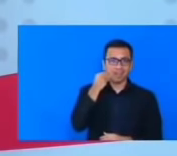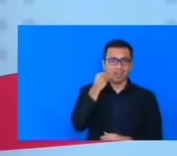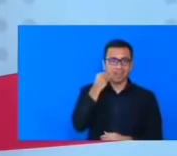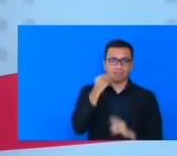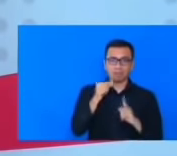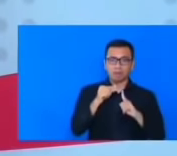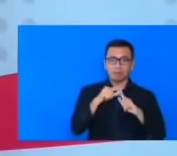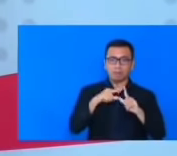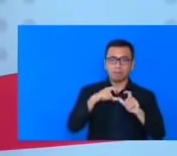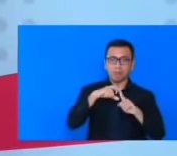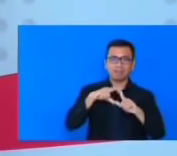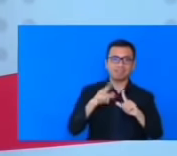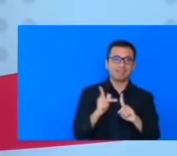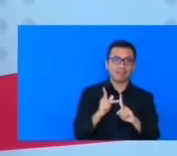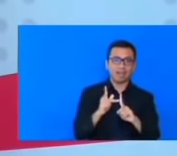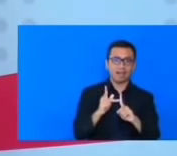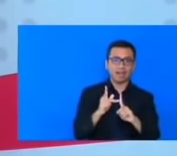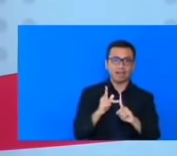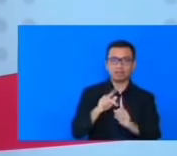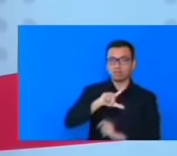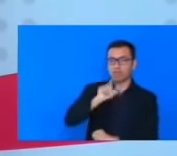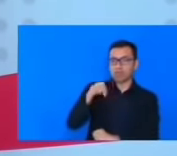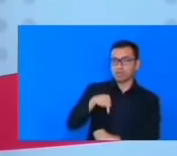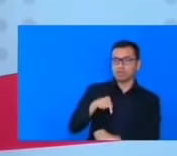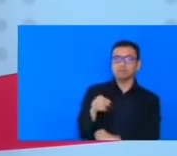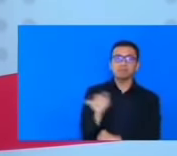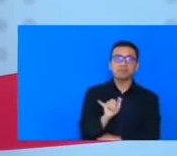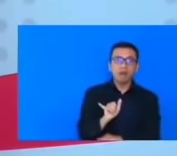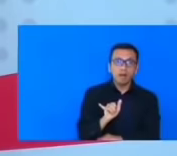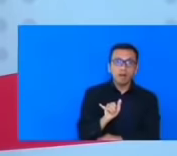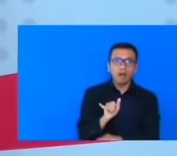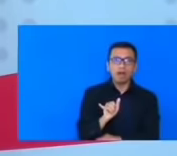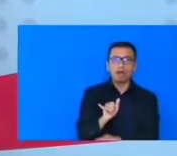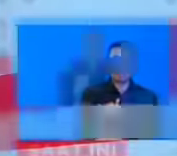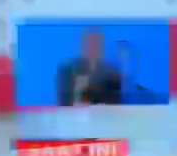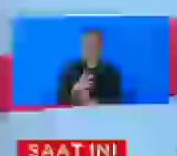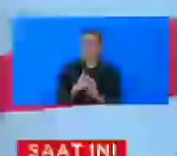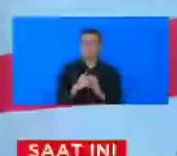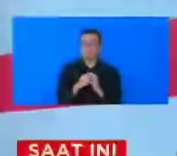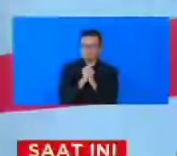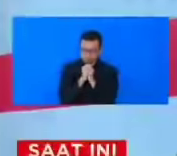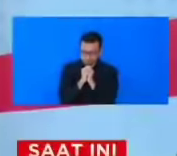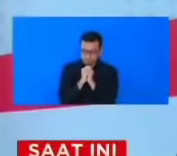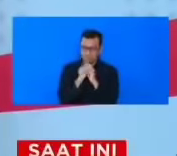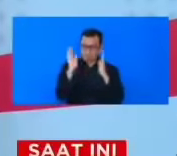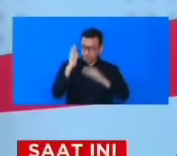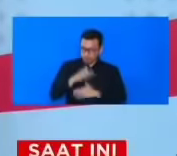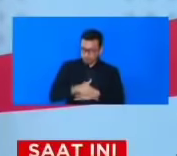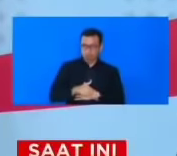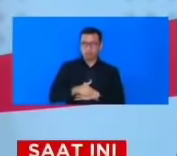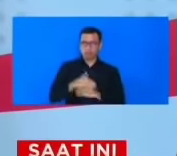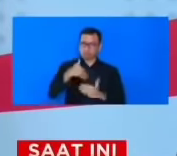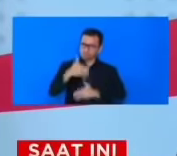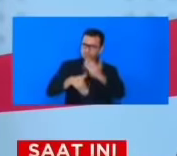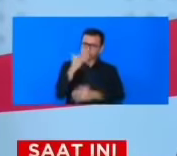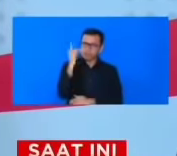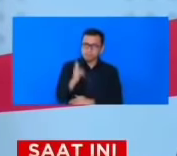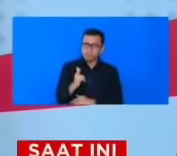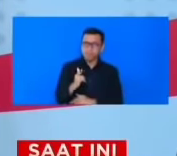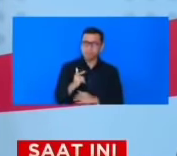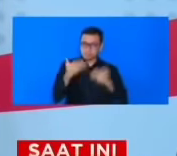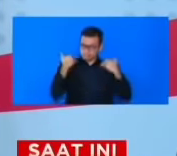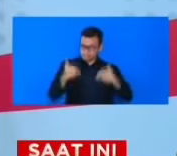ini. Ibadah kita harus berjalan dengan baik, tapi dalam kondisi sehat. Oleh karena